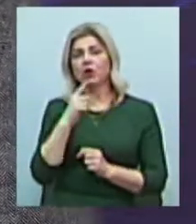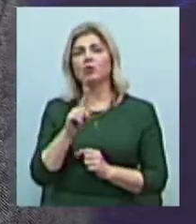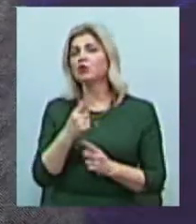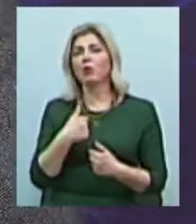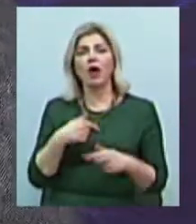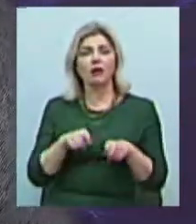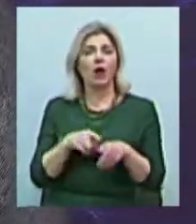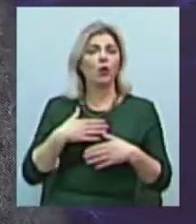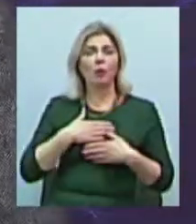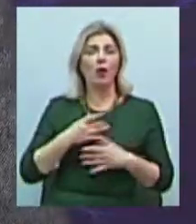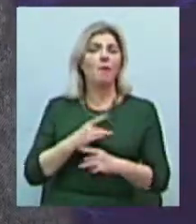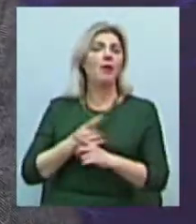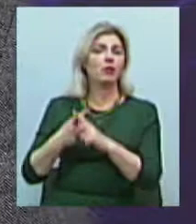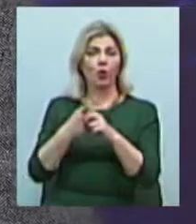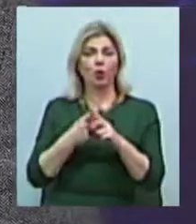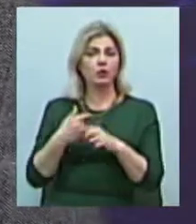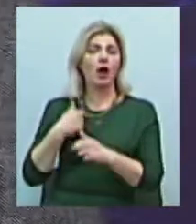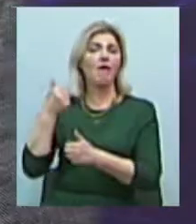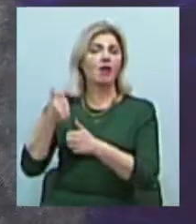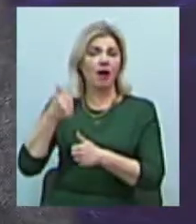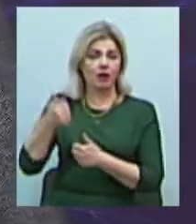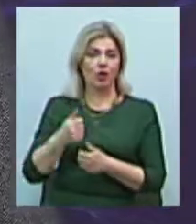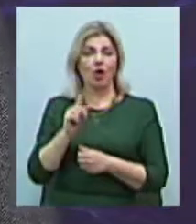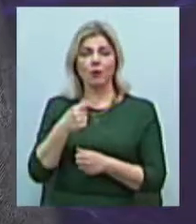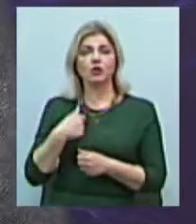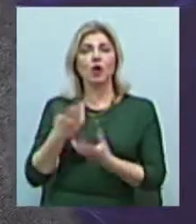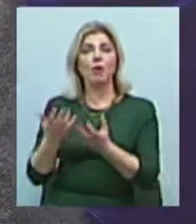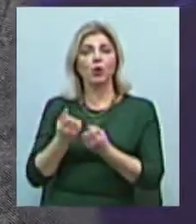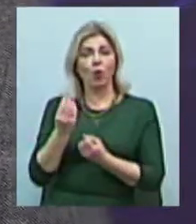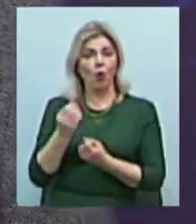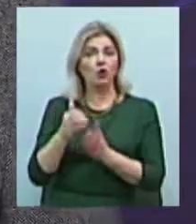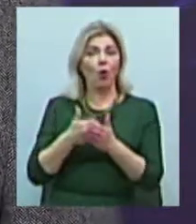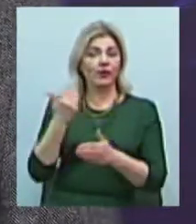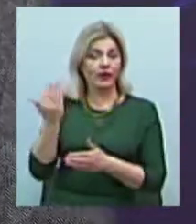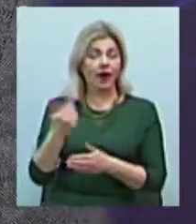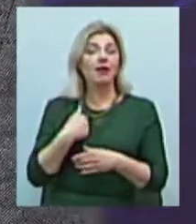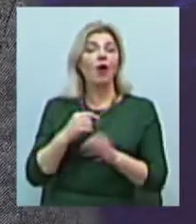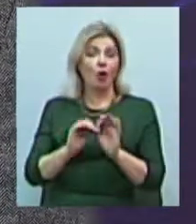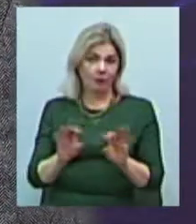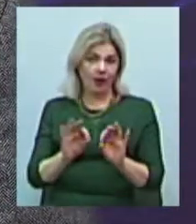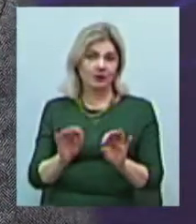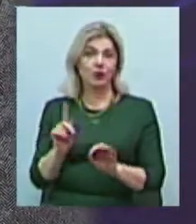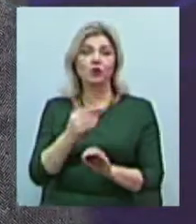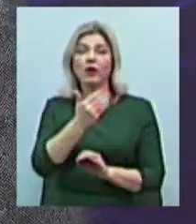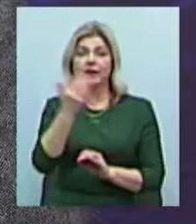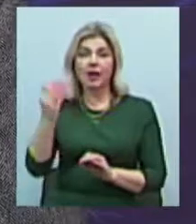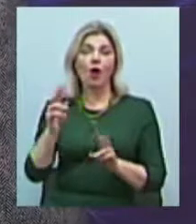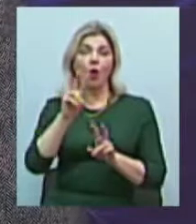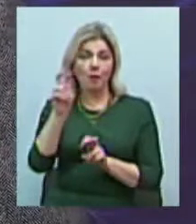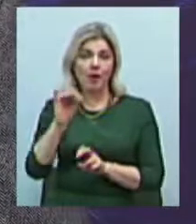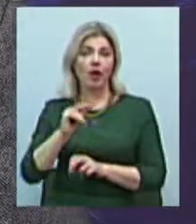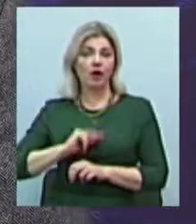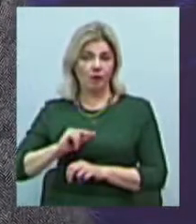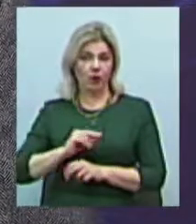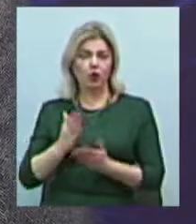я так вихваляю білорусів, я їх лобіюю, я отримую від них кошти, я пояснюю. Через те, що у цих компаній і у людей, і у